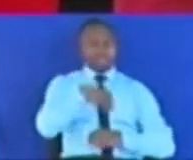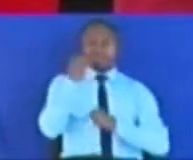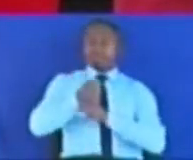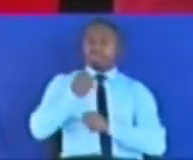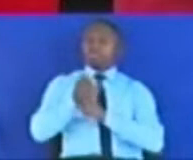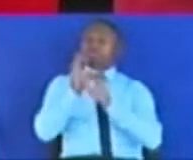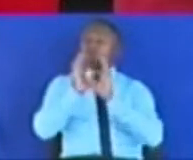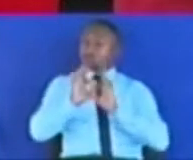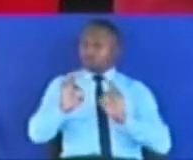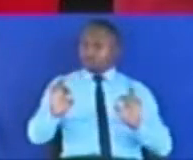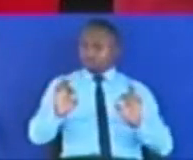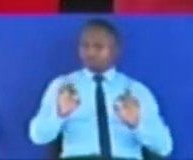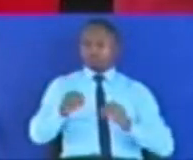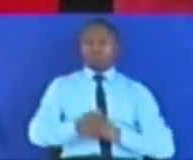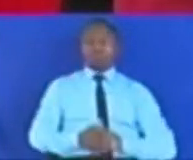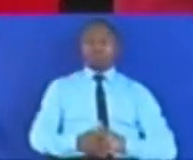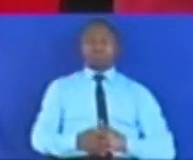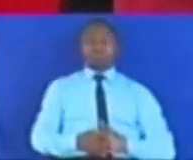wanayoifanya.